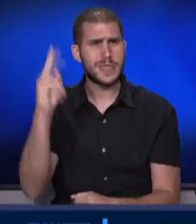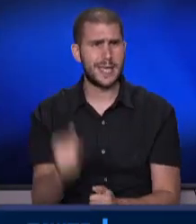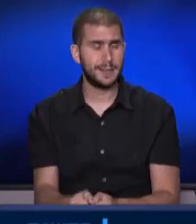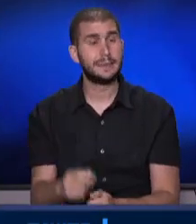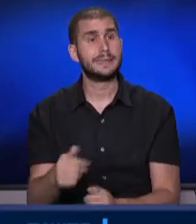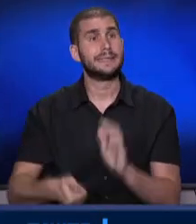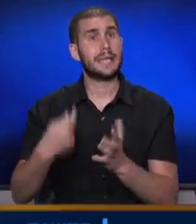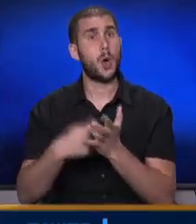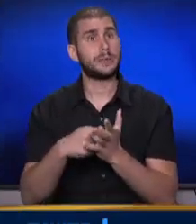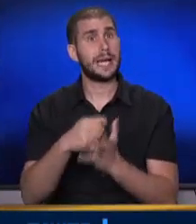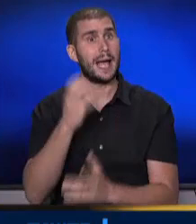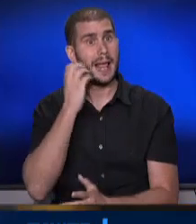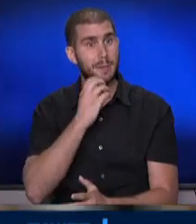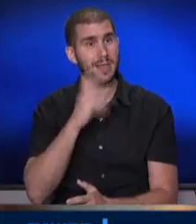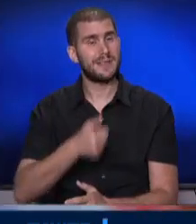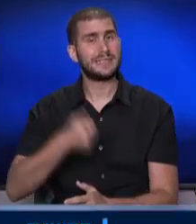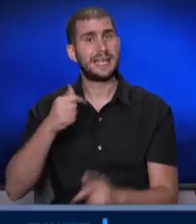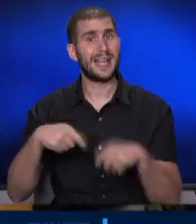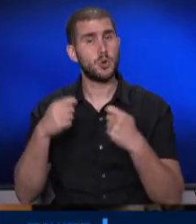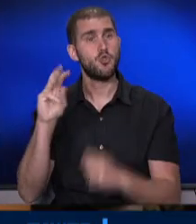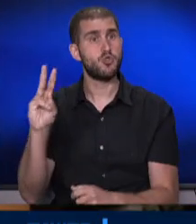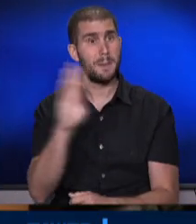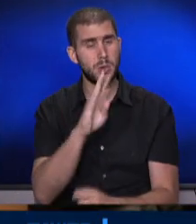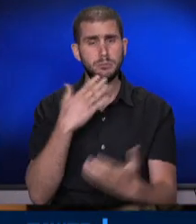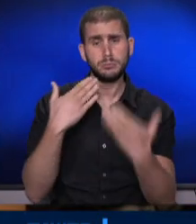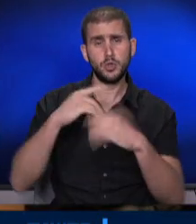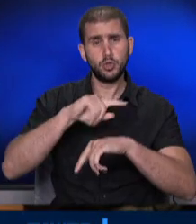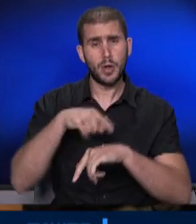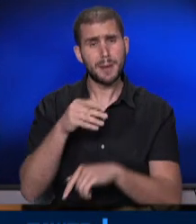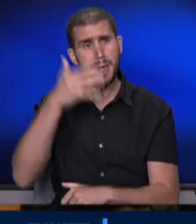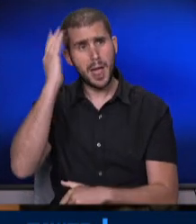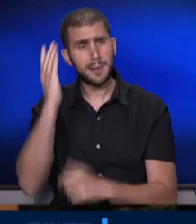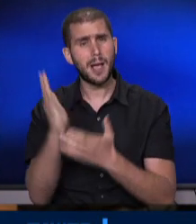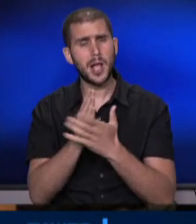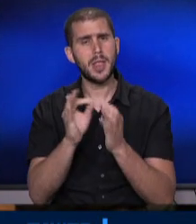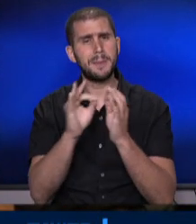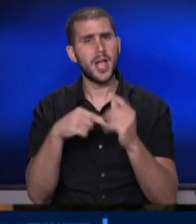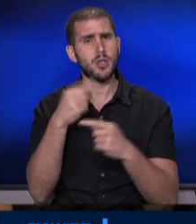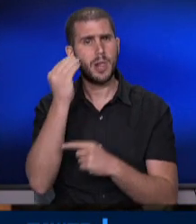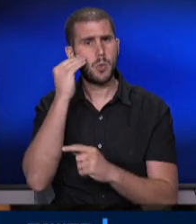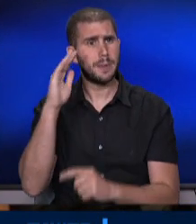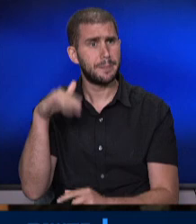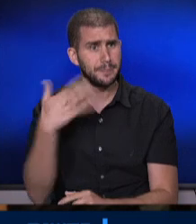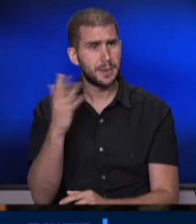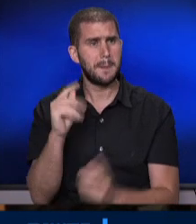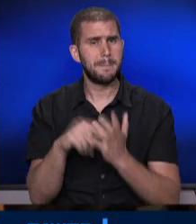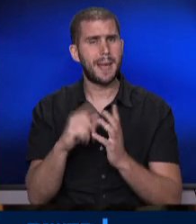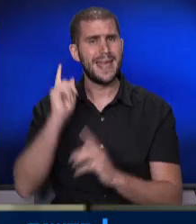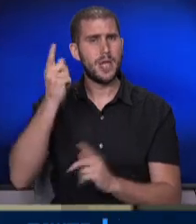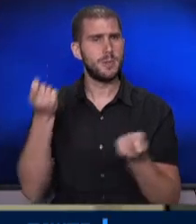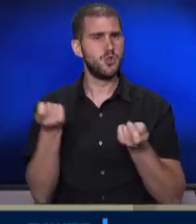שר האוצר ליברמן ושרת החינוך שאשא ביטון דנו במשך שעה עם לפיד בהכנות לפתיחת שנת הלימודים הבאה על רקע איומי